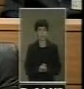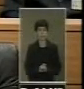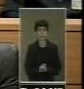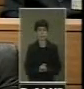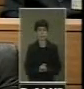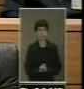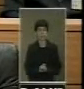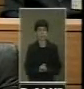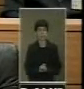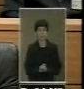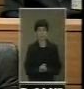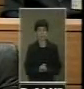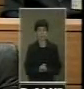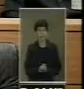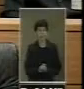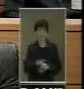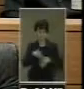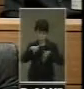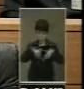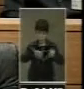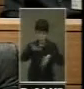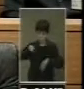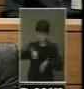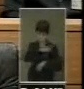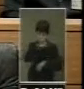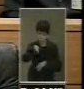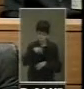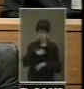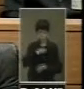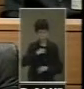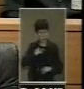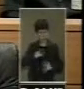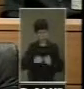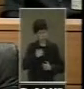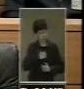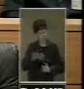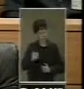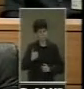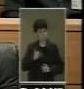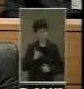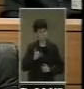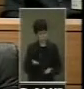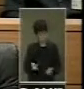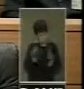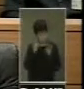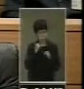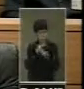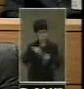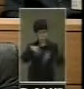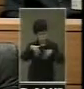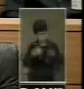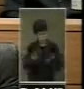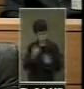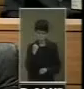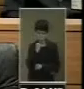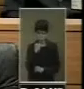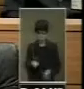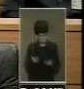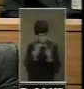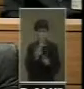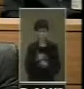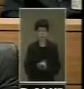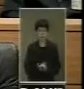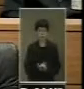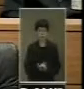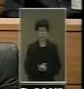ตื่นเถิดพี่น้องของทาสผู้ทุกข์ระทมลุกขึ้นเถิดมวลชนผู้ยากไร้ทั่ว